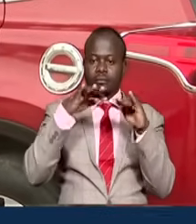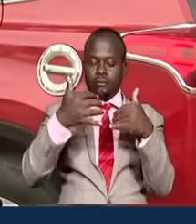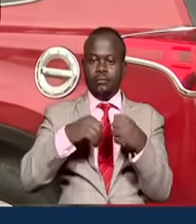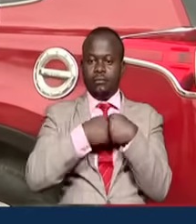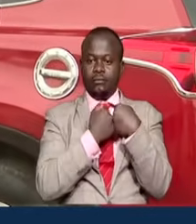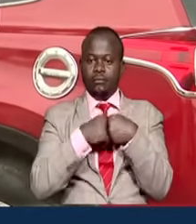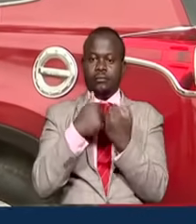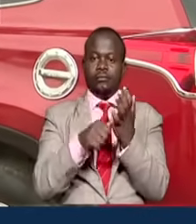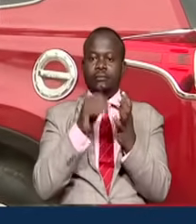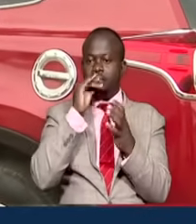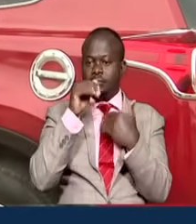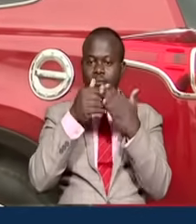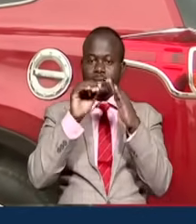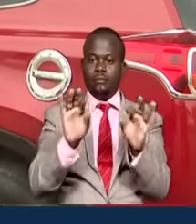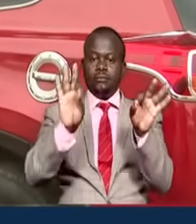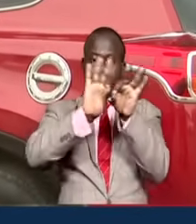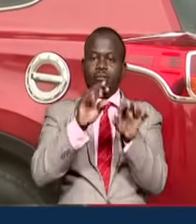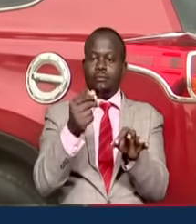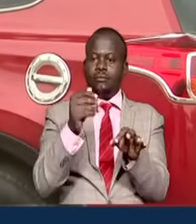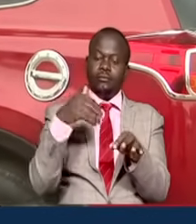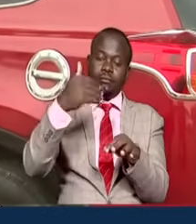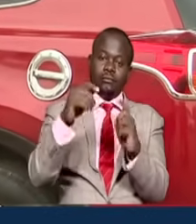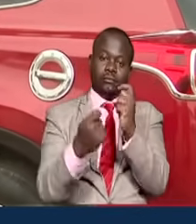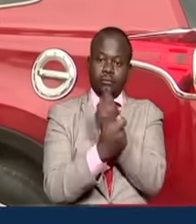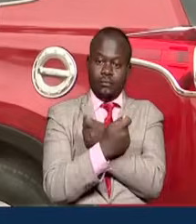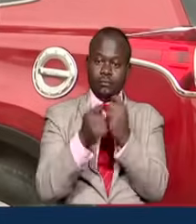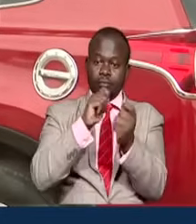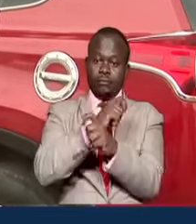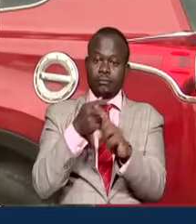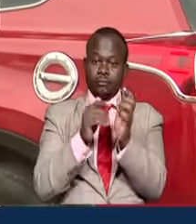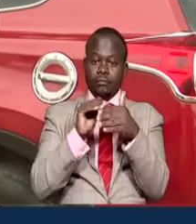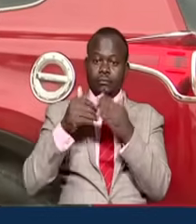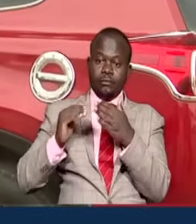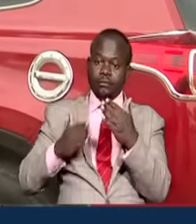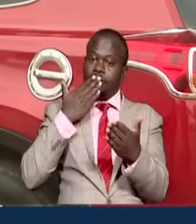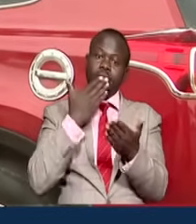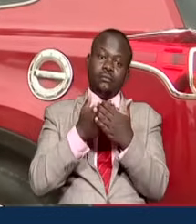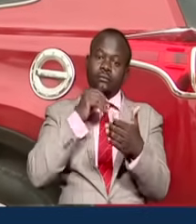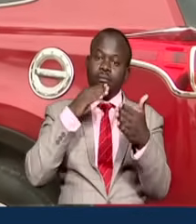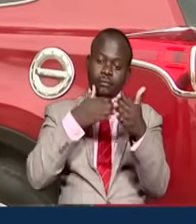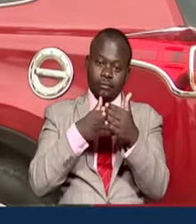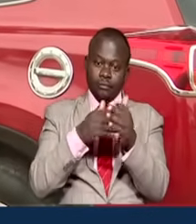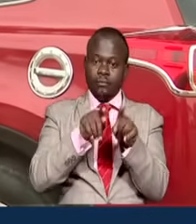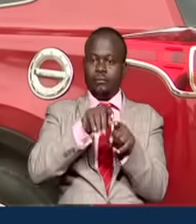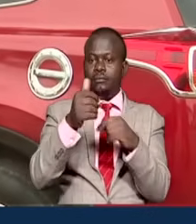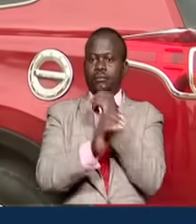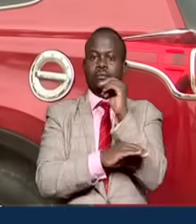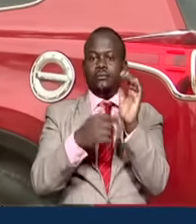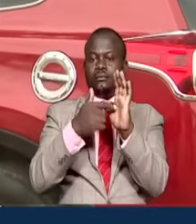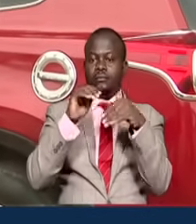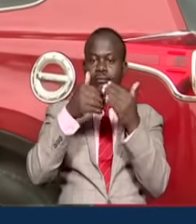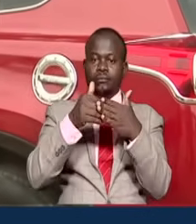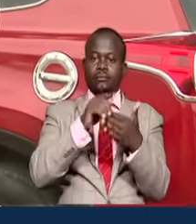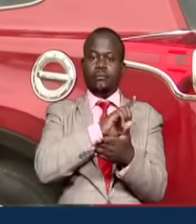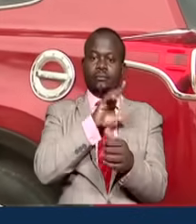n'ibibazo byo kuvuga ngo agaciro k'ifaranga karimo karagenda gahindagurika ariko ikaba yarabyitwayemo neza ntihuzagurike nk'ibindi bihugu, bigaragara yuko hari